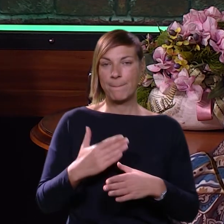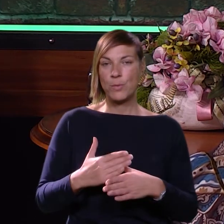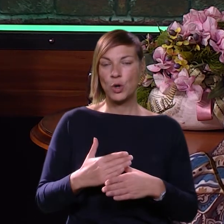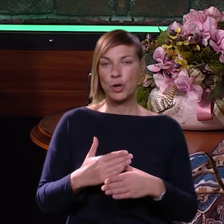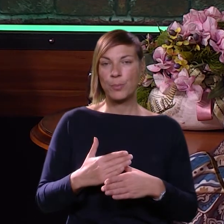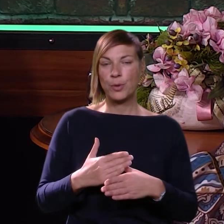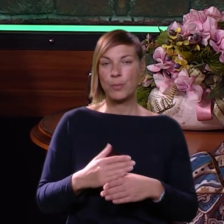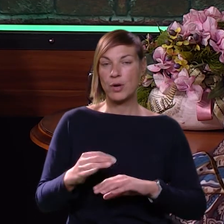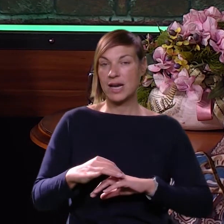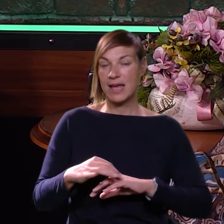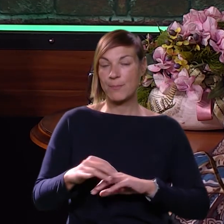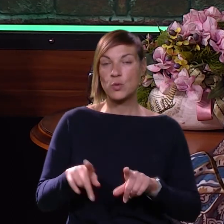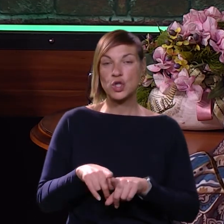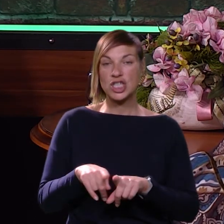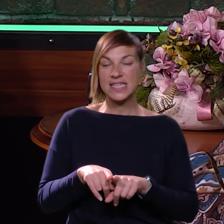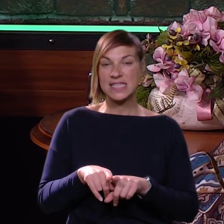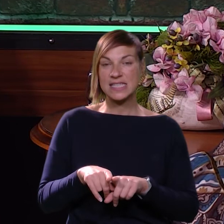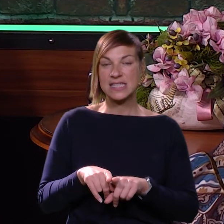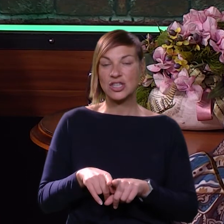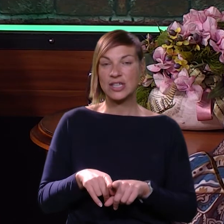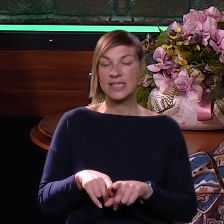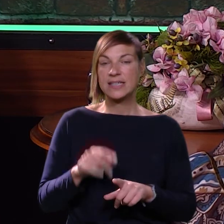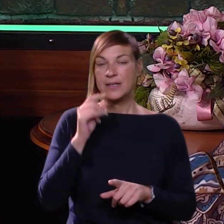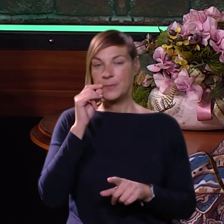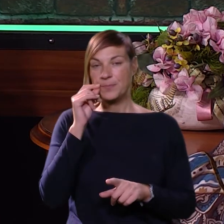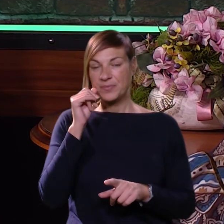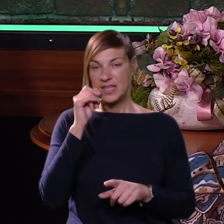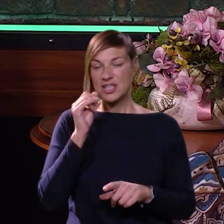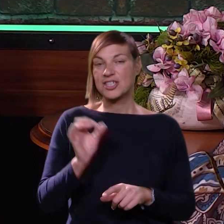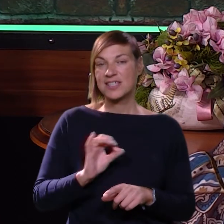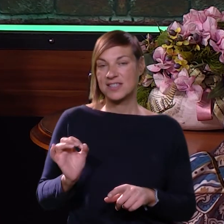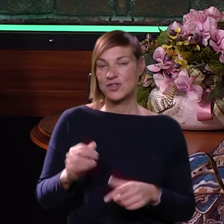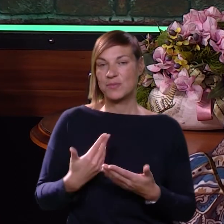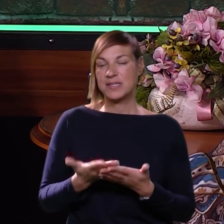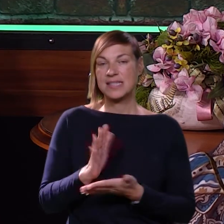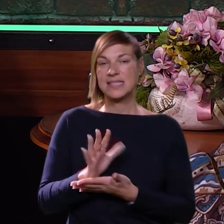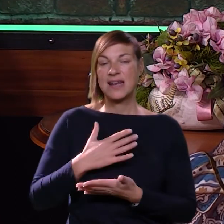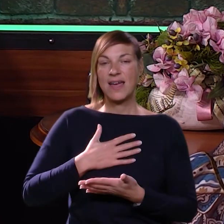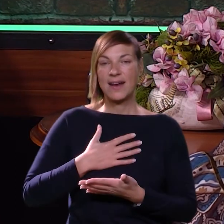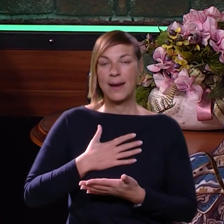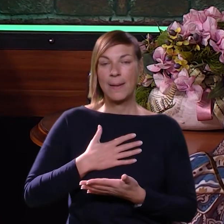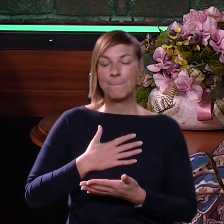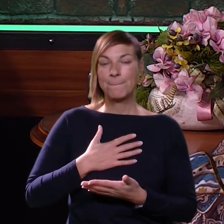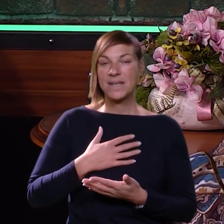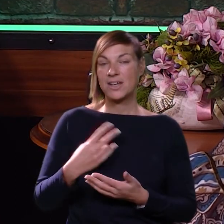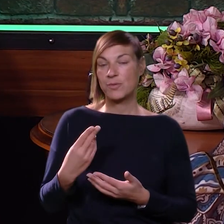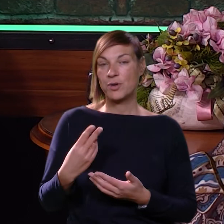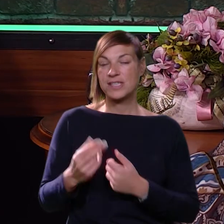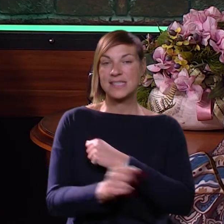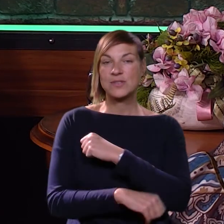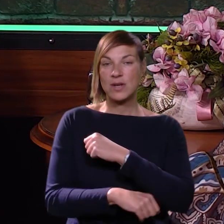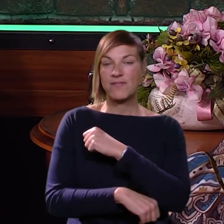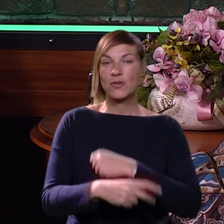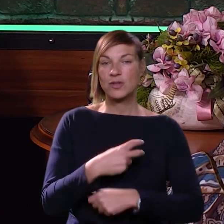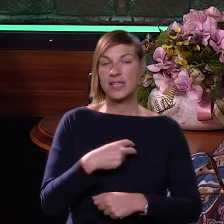puno pomogla, isto muž također. Dečki su uglavnom dobri, tako da s te strane mi je, evo, boji se sad